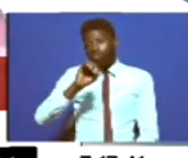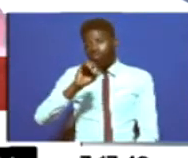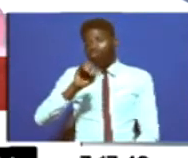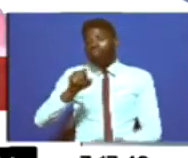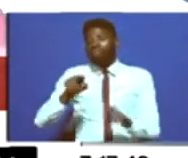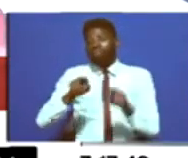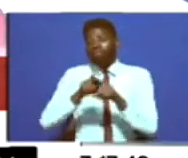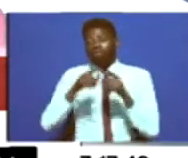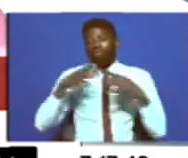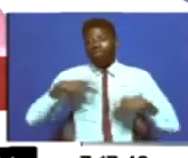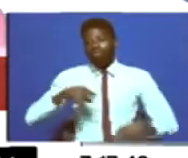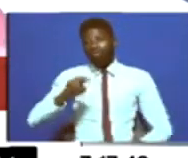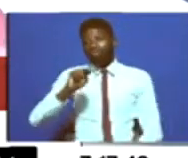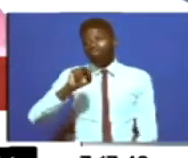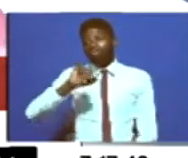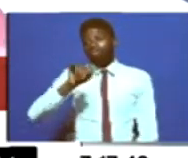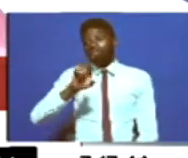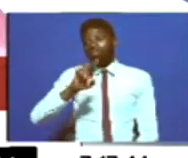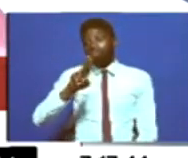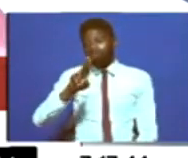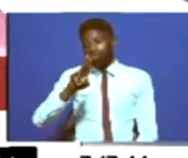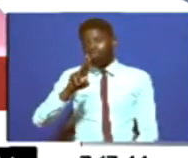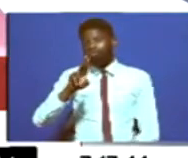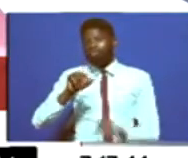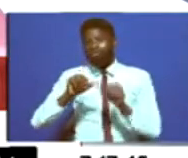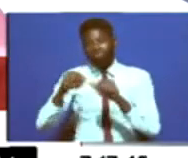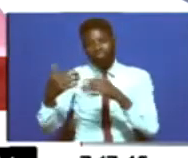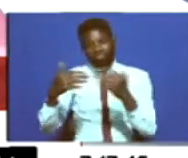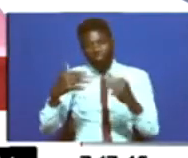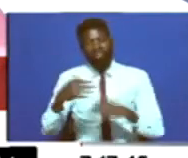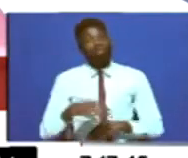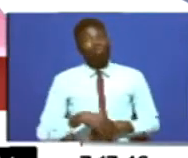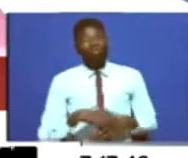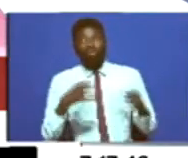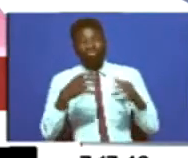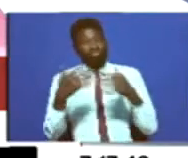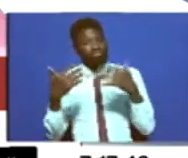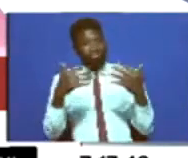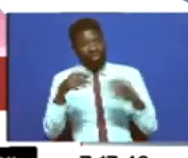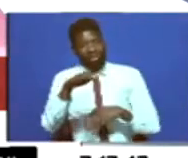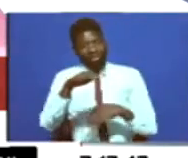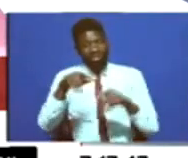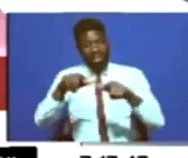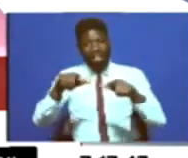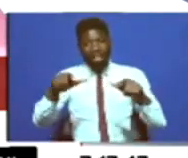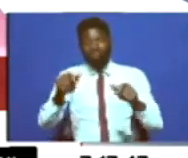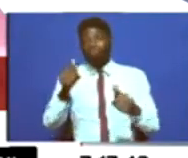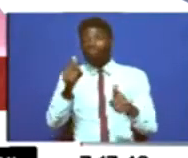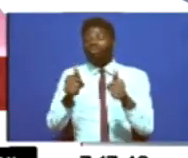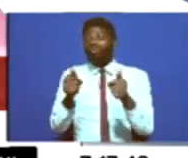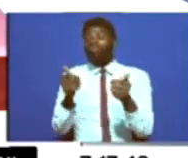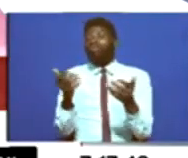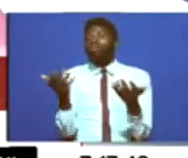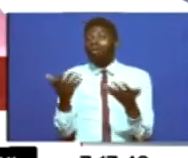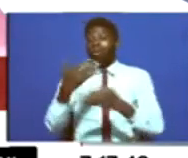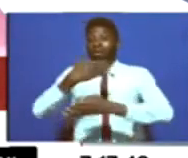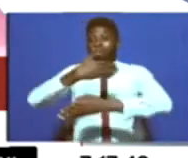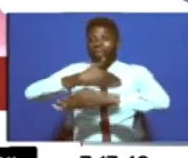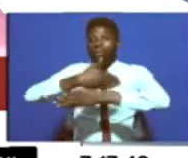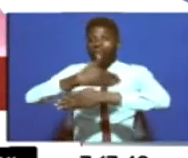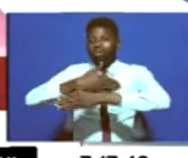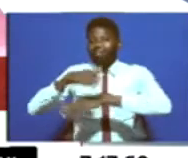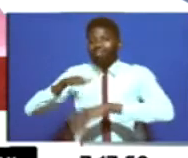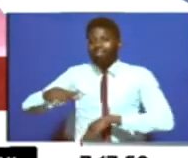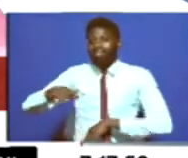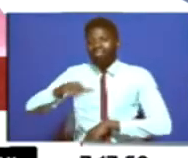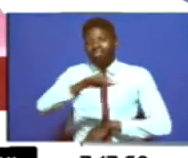hilo. Wanazozania kipande kimoja muhimu cha ardhi ambacho kinapakana na maeneo hayo mawili katika